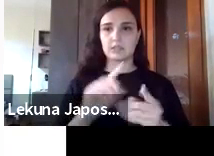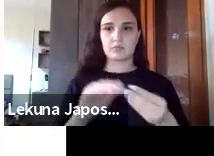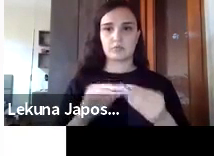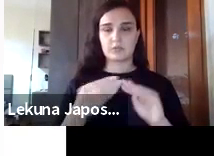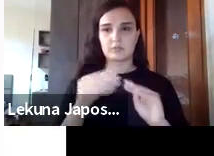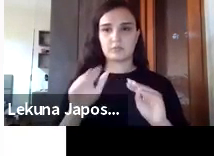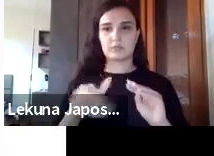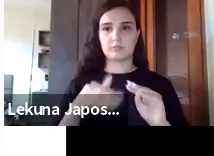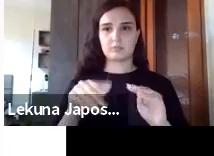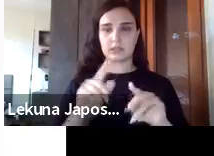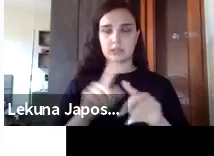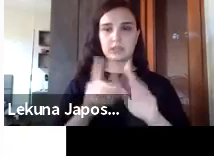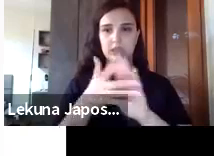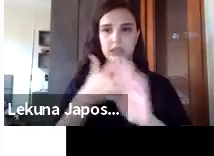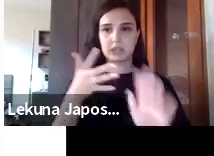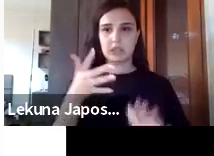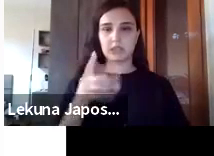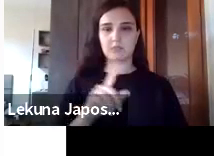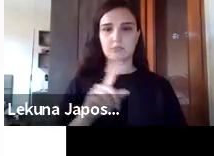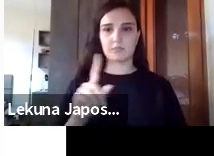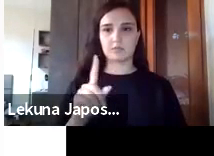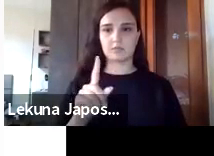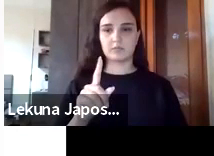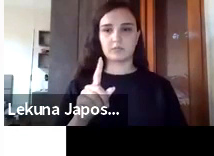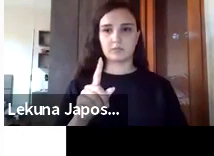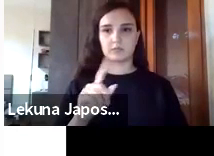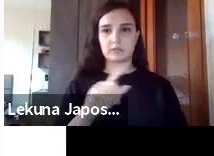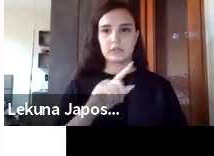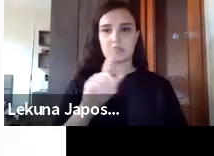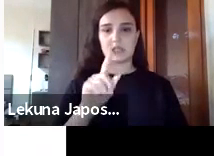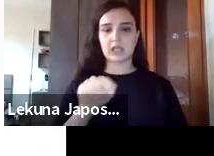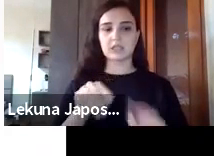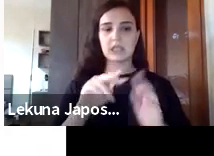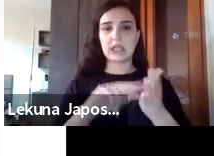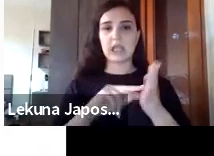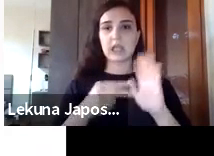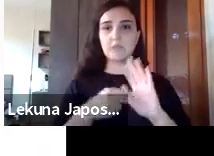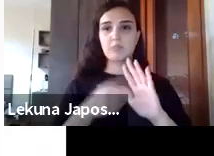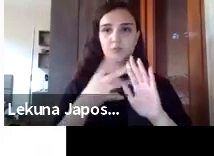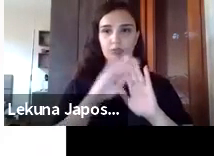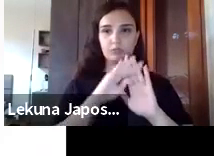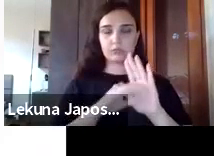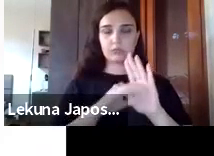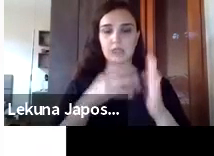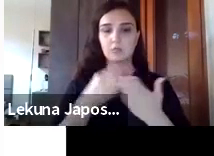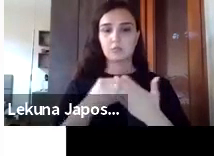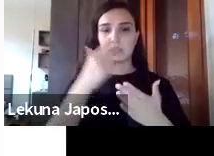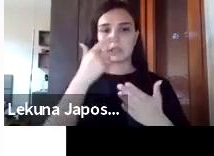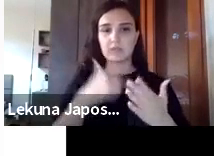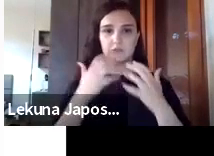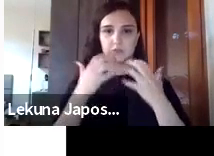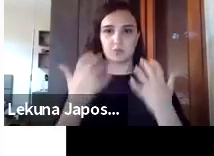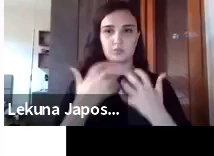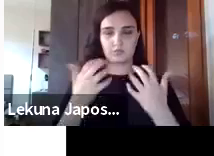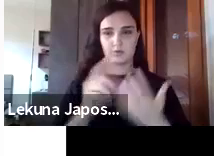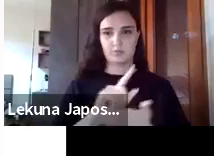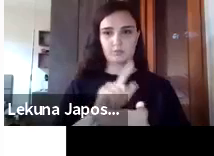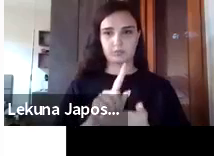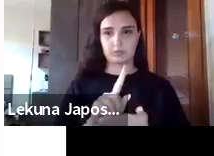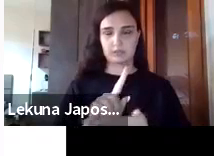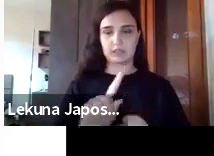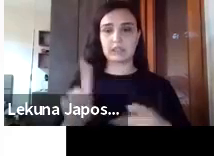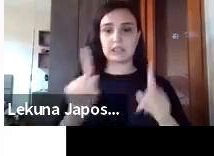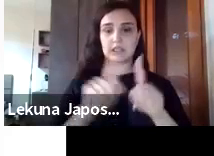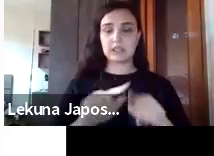პრობლემა, ესეც გასაგებია, მაგრამ რუტინაში რაღაცნაირად თუ არ ჩასვით საკუთარ თავზე ზრუნვა, ისევე